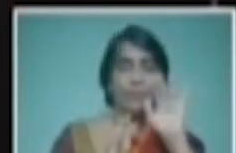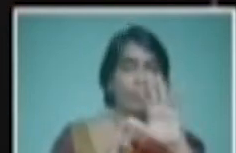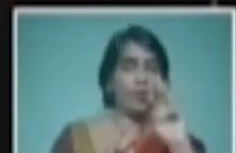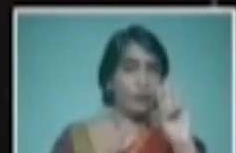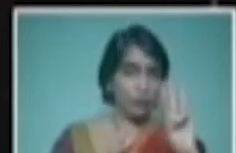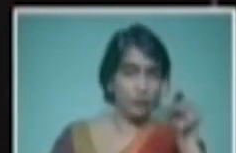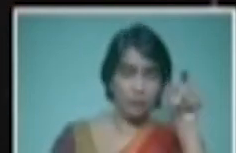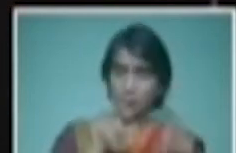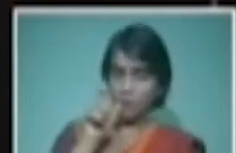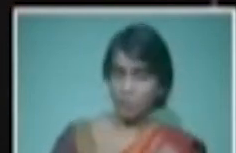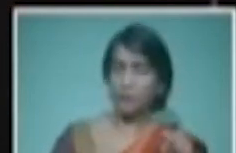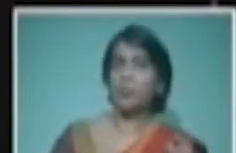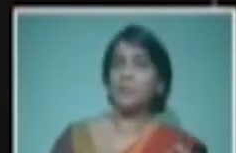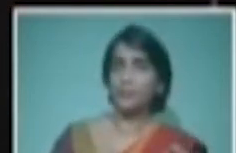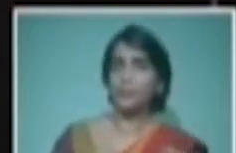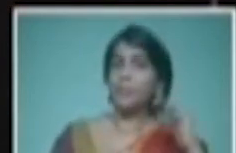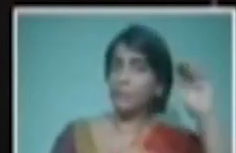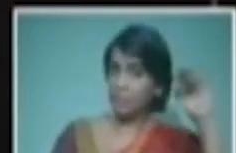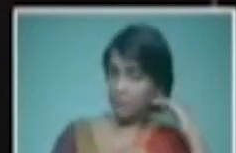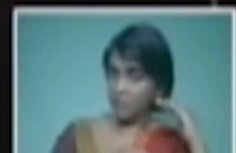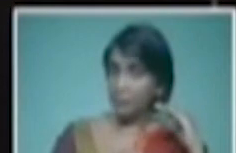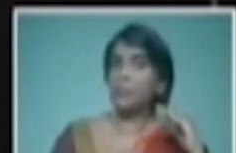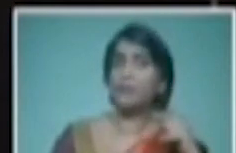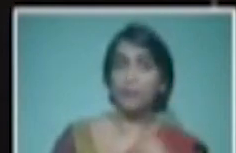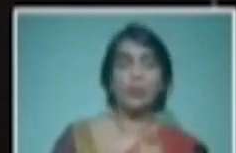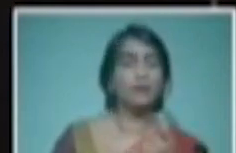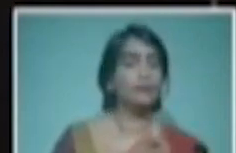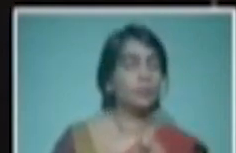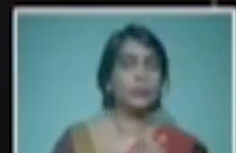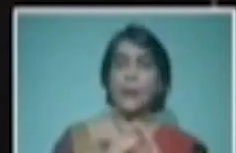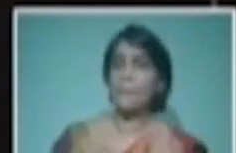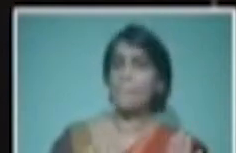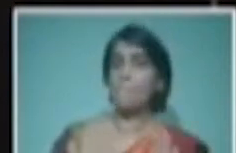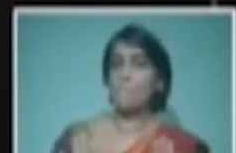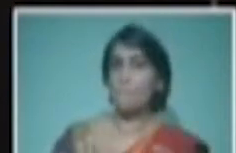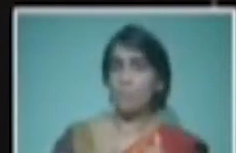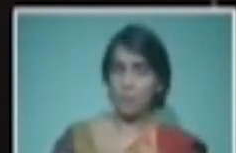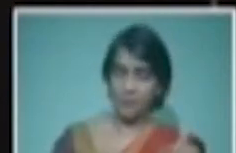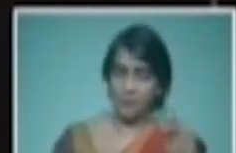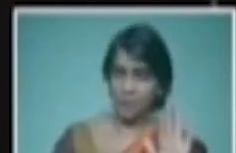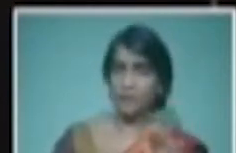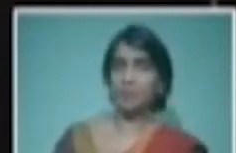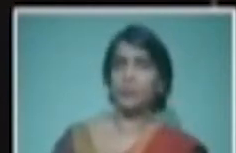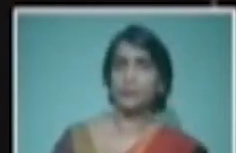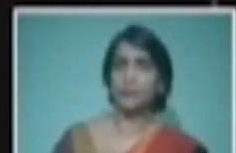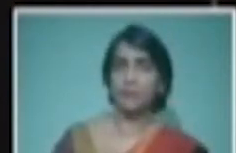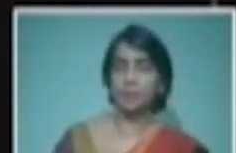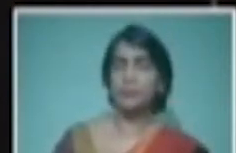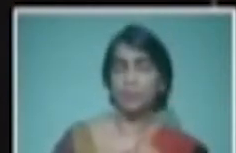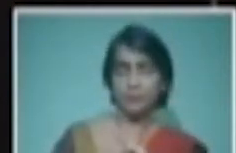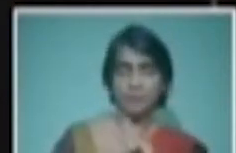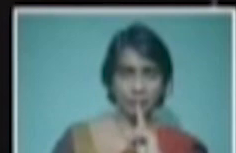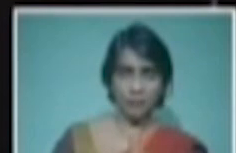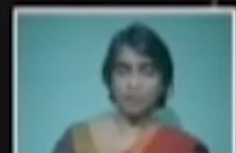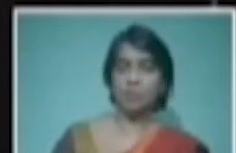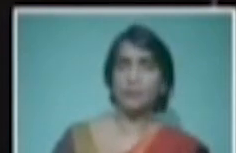දිනකට මේ ආනයනය කළා මේ මිල පාලනය කරන්න අපි කටයුතු කරගමින් යන්නේ කියන එක ප්‍රකාශ කරන්න